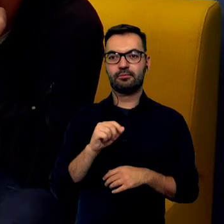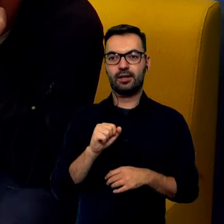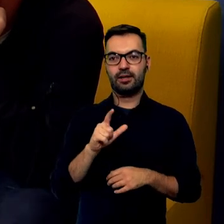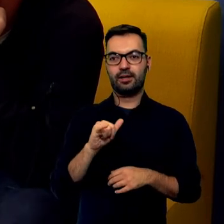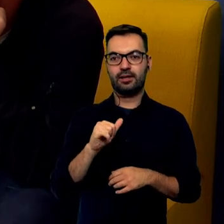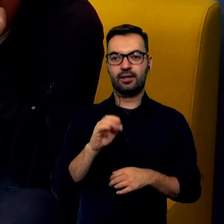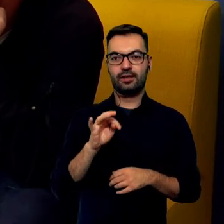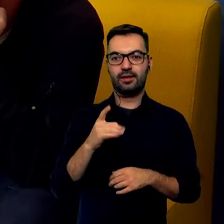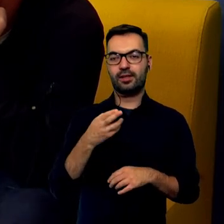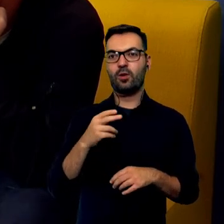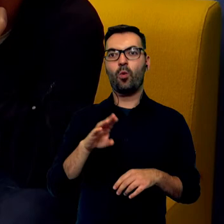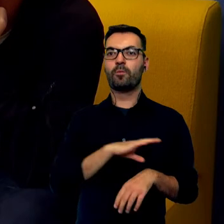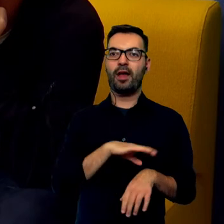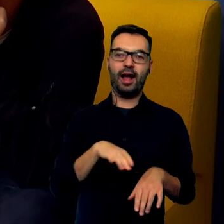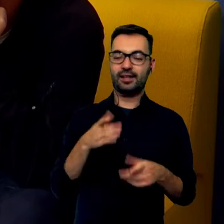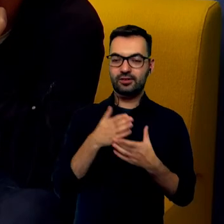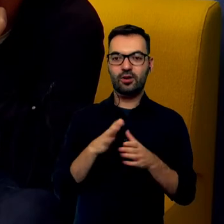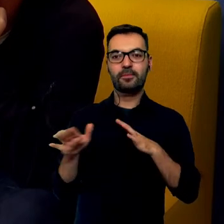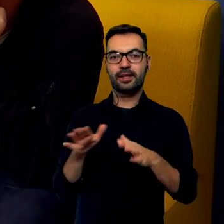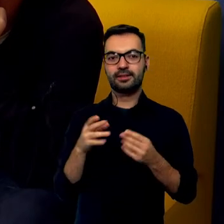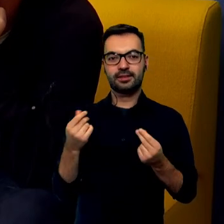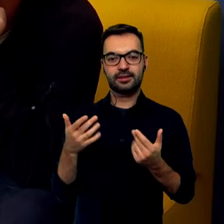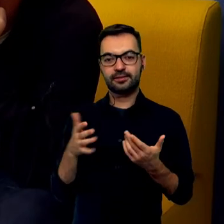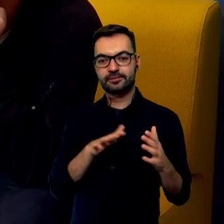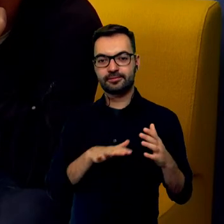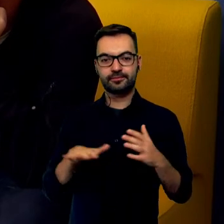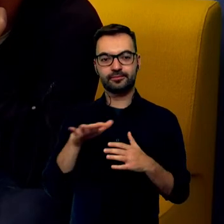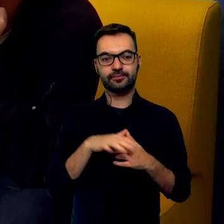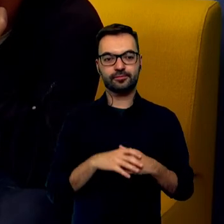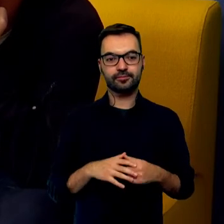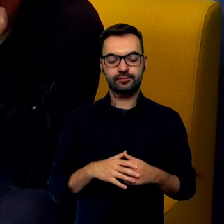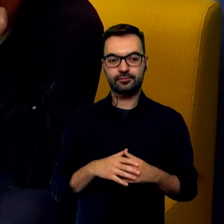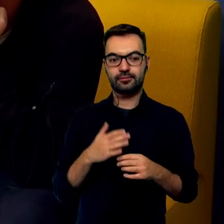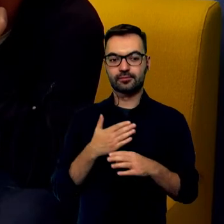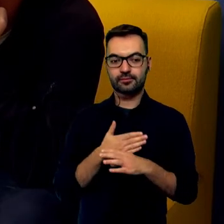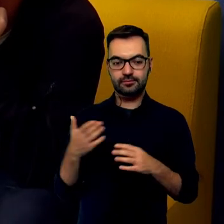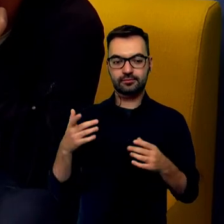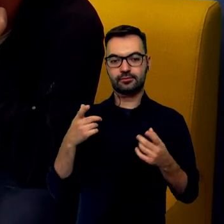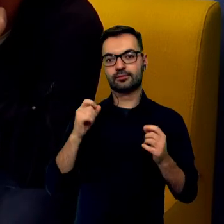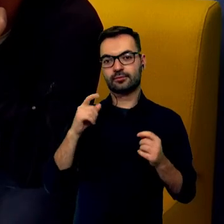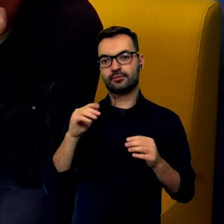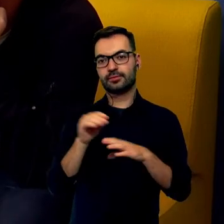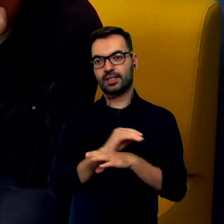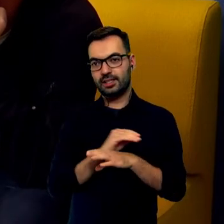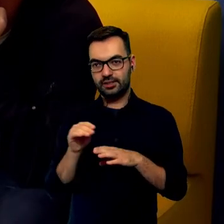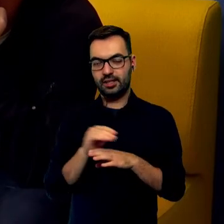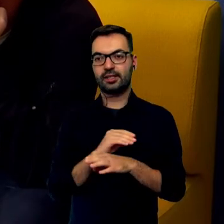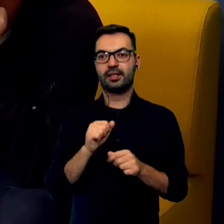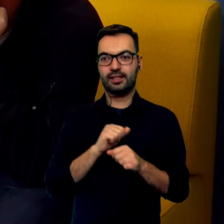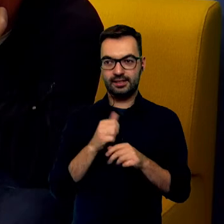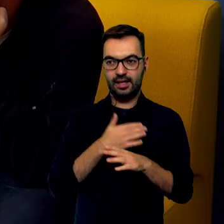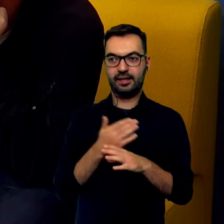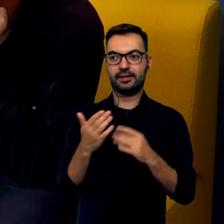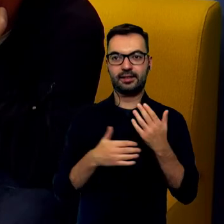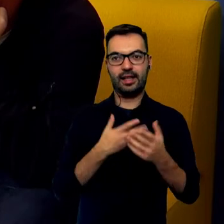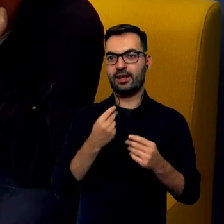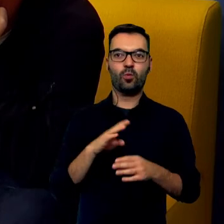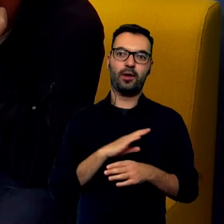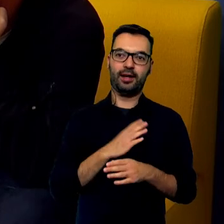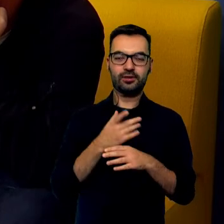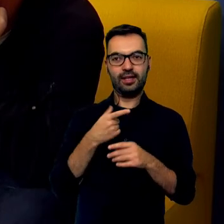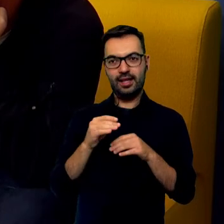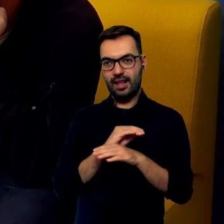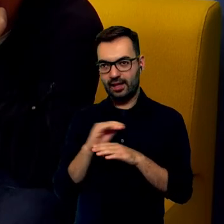paliatywne, które nie jest umieralnią, tylko jest miejscem, kiedy nadal się odbywa to leczenie paliatywne i